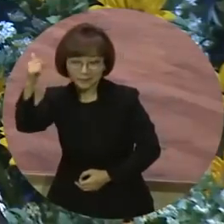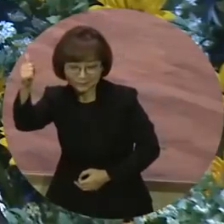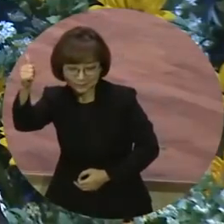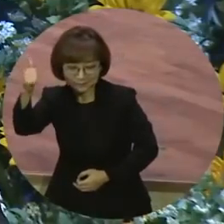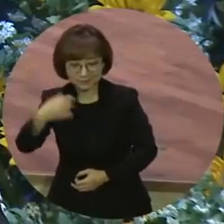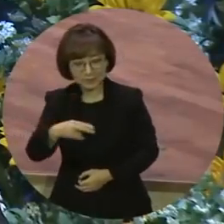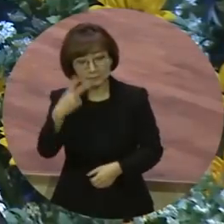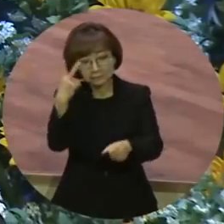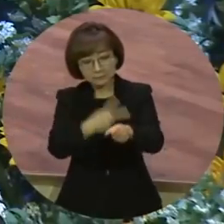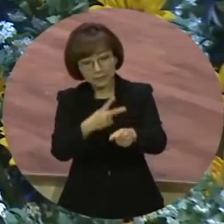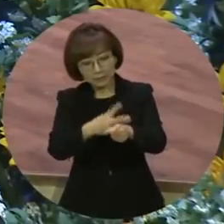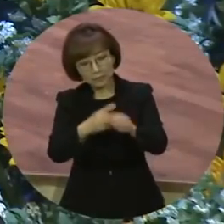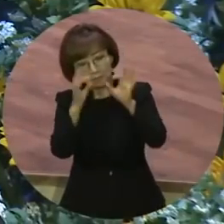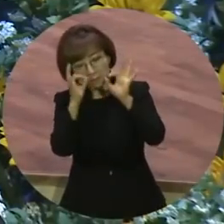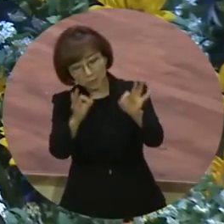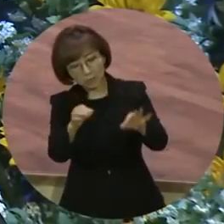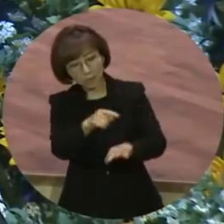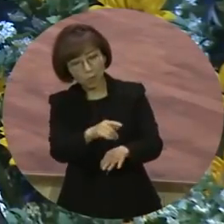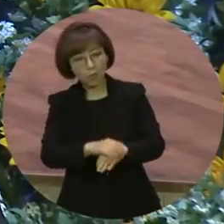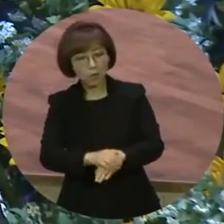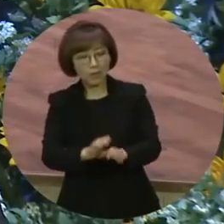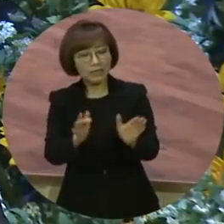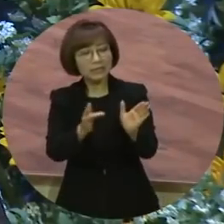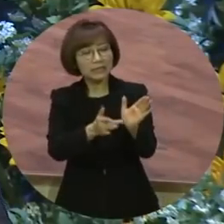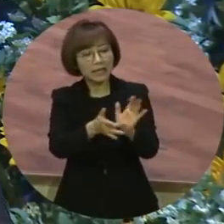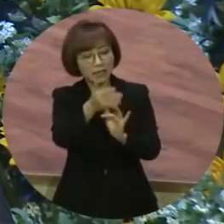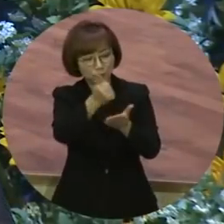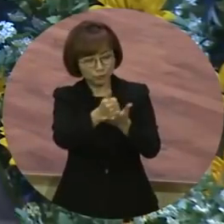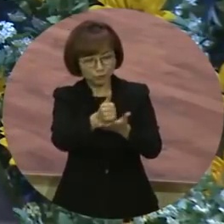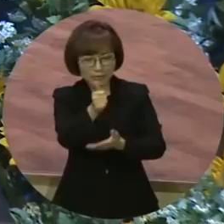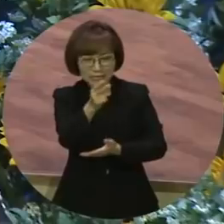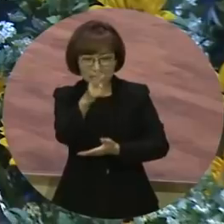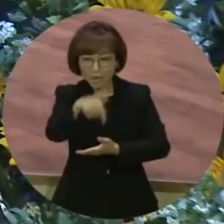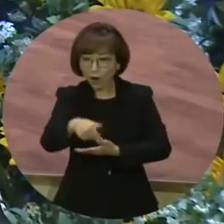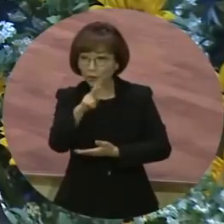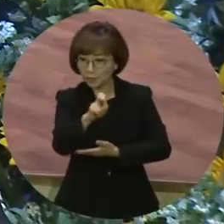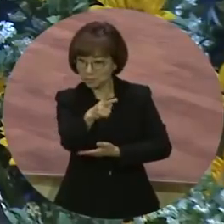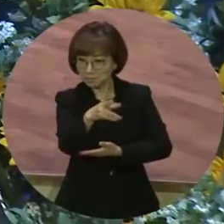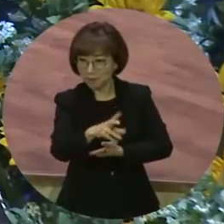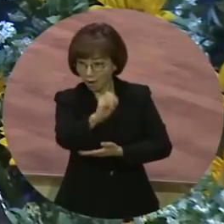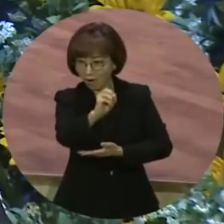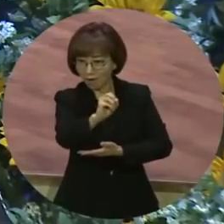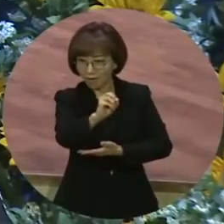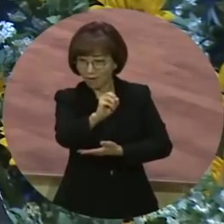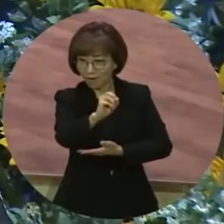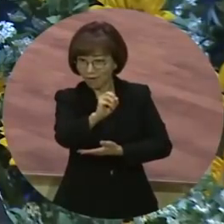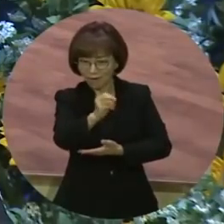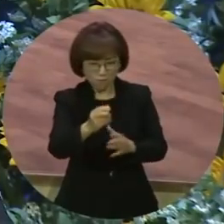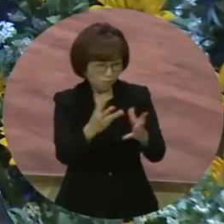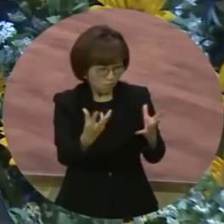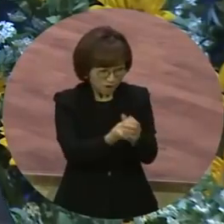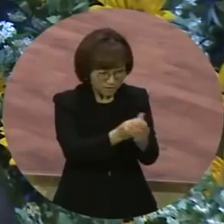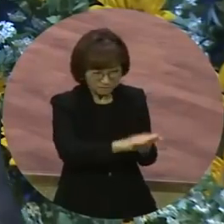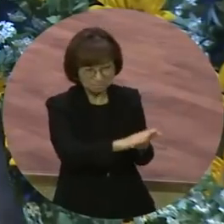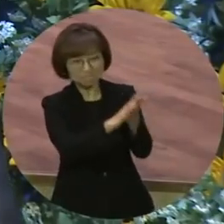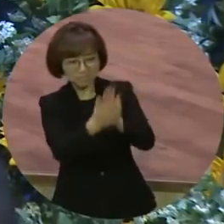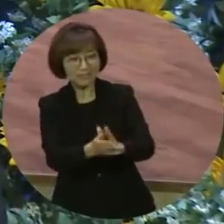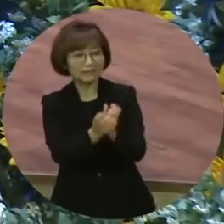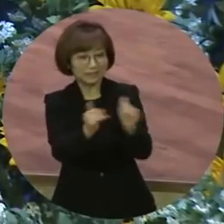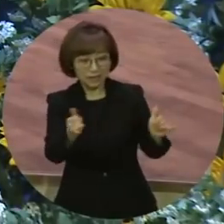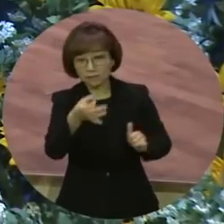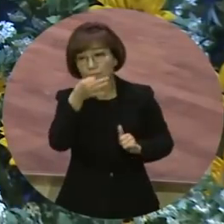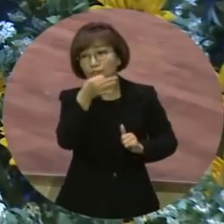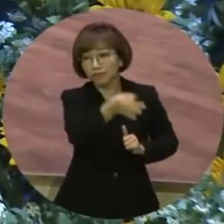바울을 가리켜서 예수 혁명이 일어난 사람이다 그랬어요. 예수 혁명이